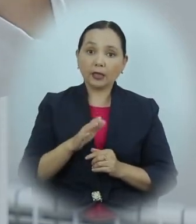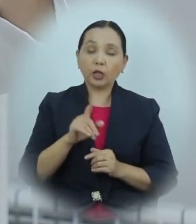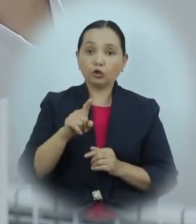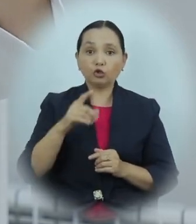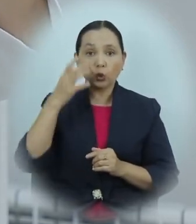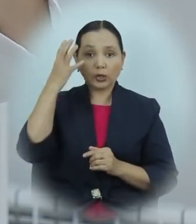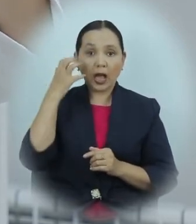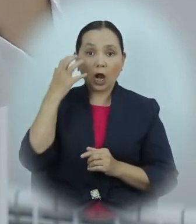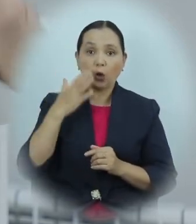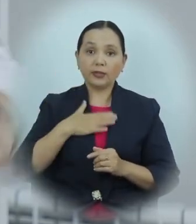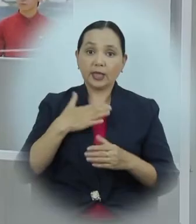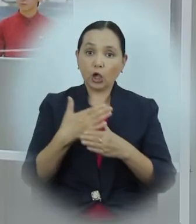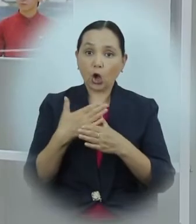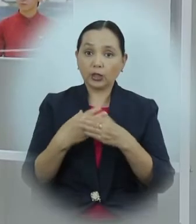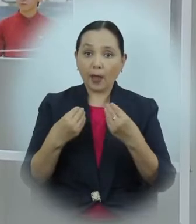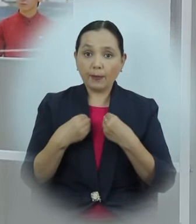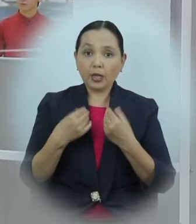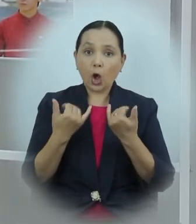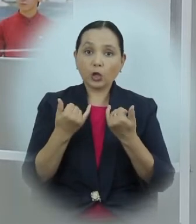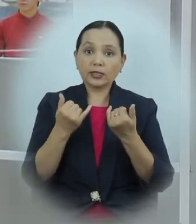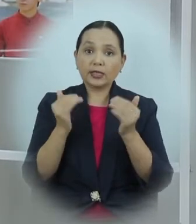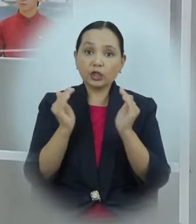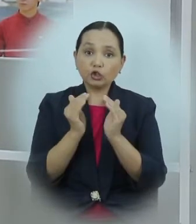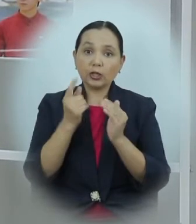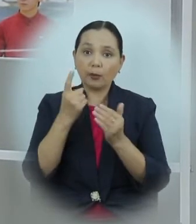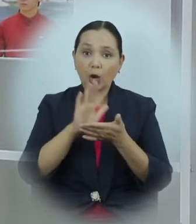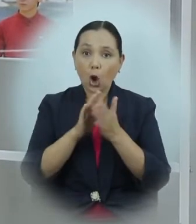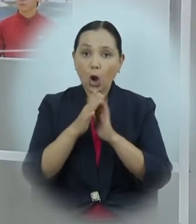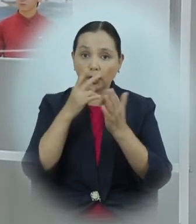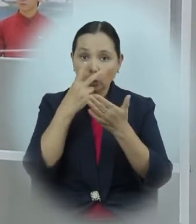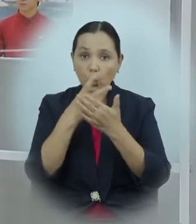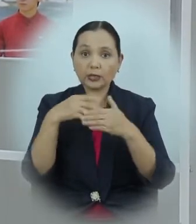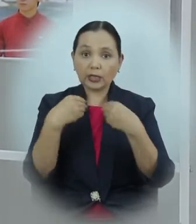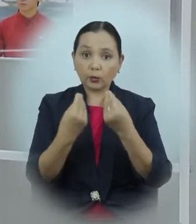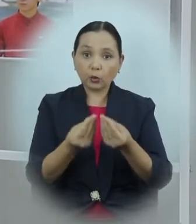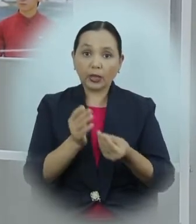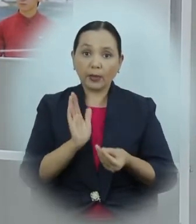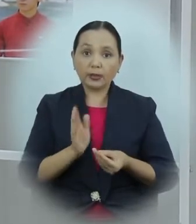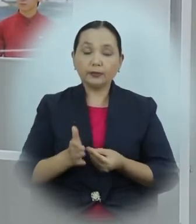shu taroq bizga yordam beradi. Hozir sizlarga kichkina bir holat ko'rsatib o'taman.